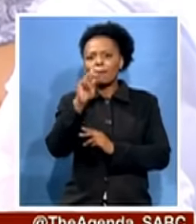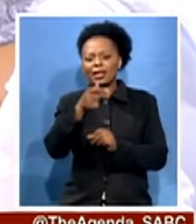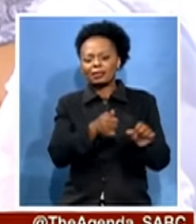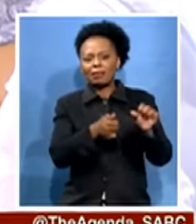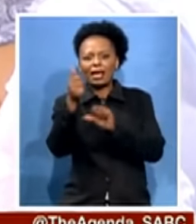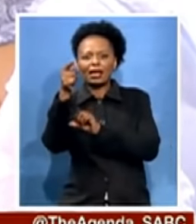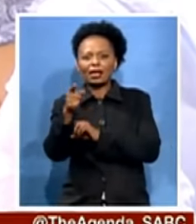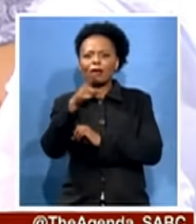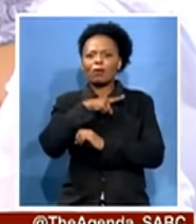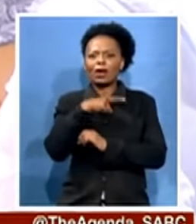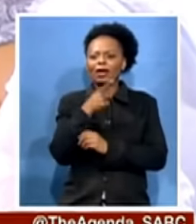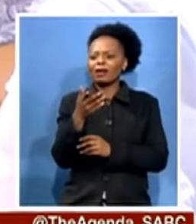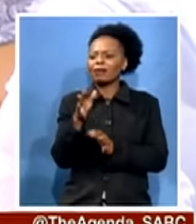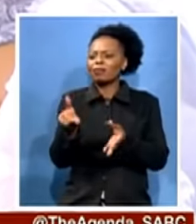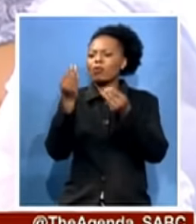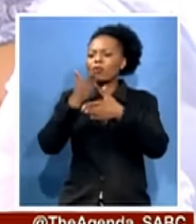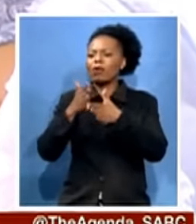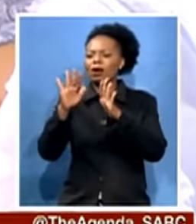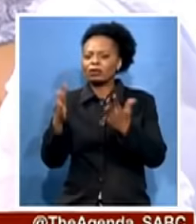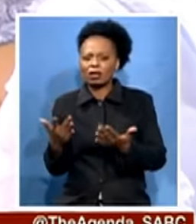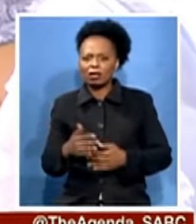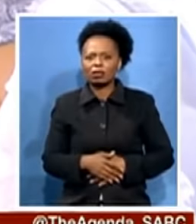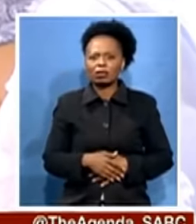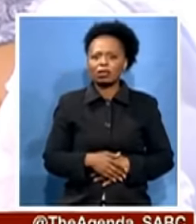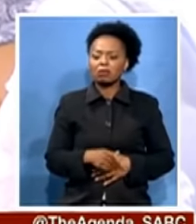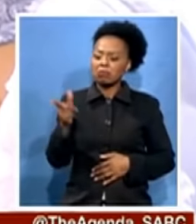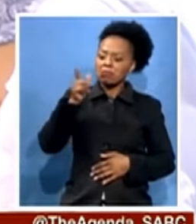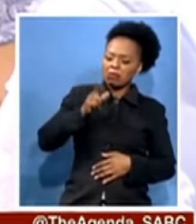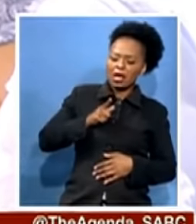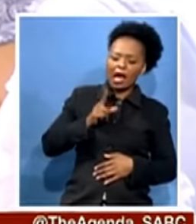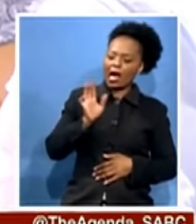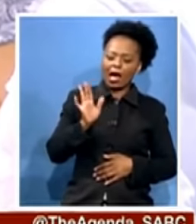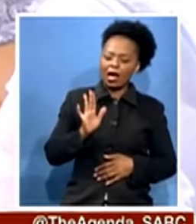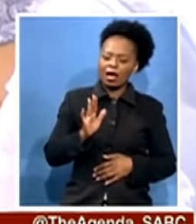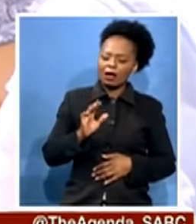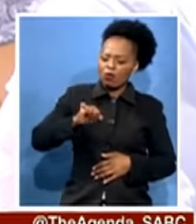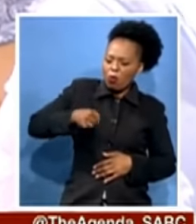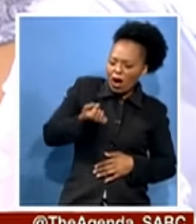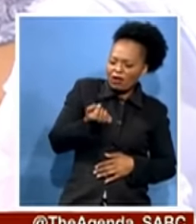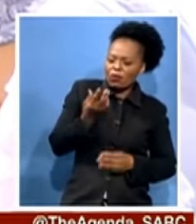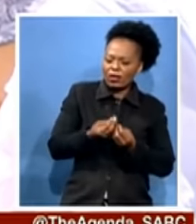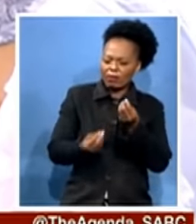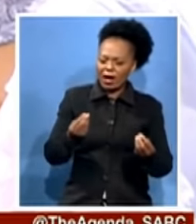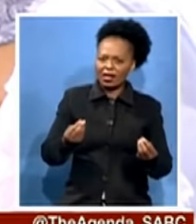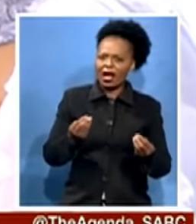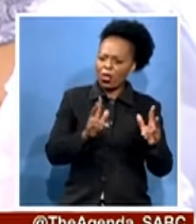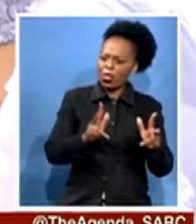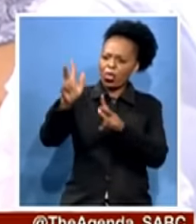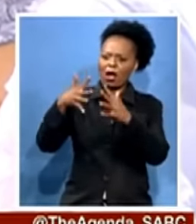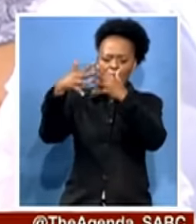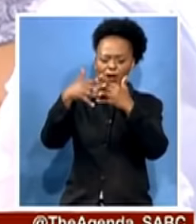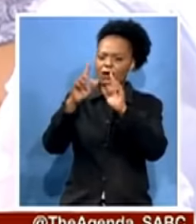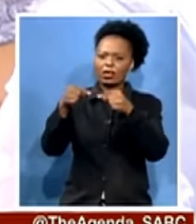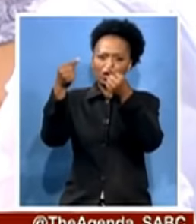Wathi awukwazi ukuyeka uMakoti neyingane ukuba selfish lokokoko. uNkulunkulu